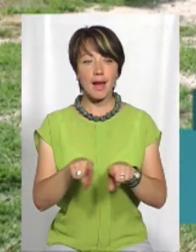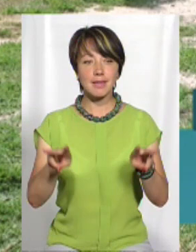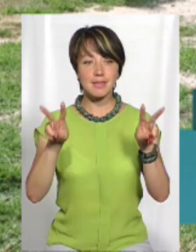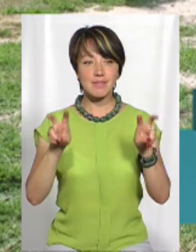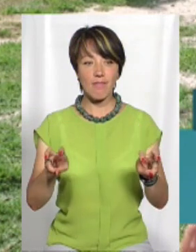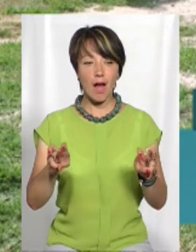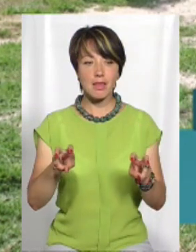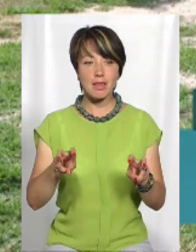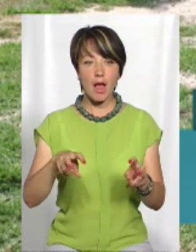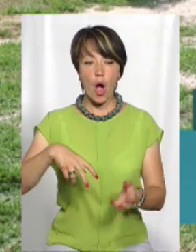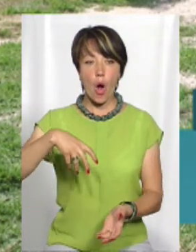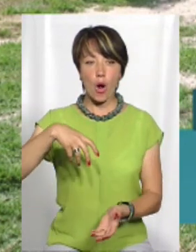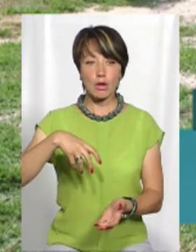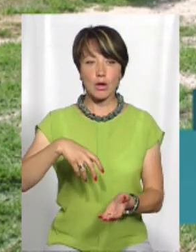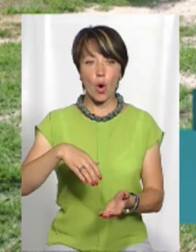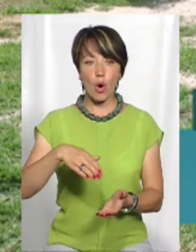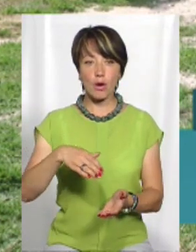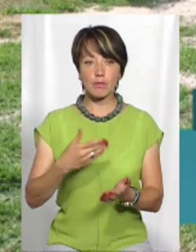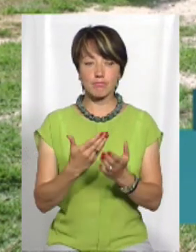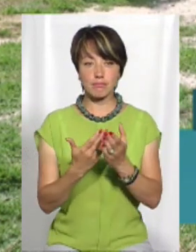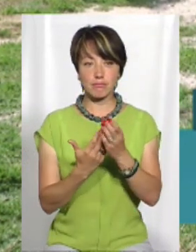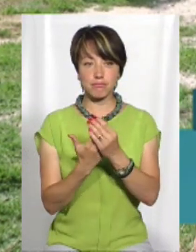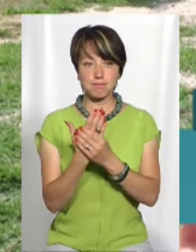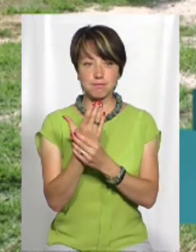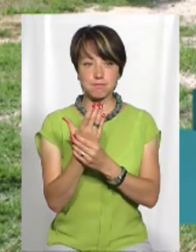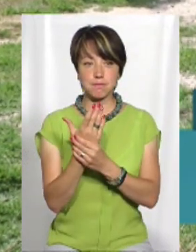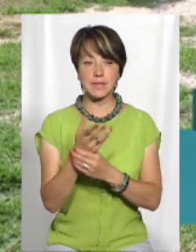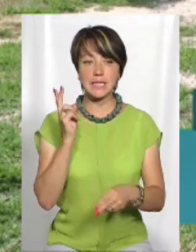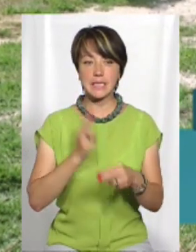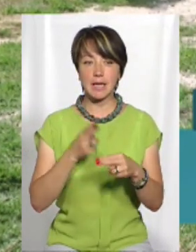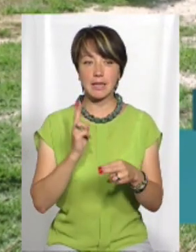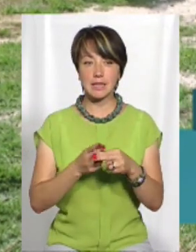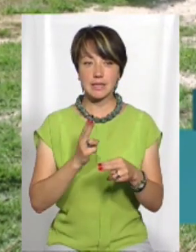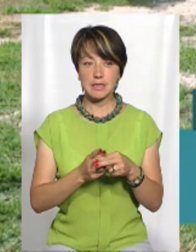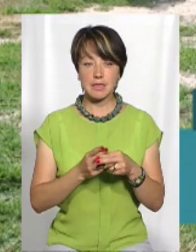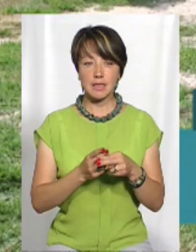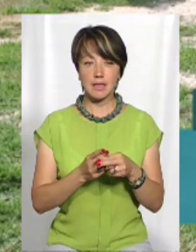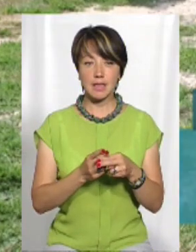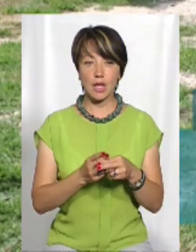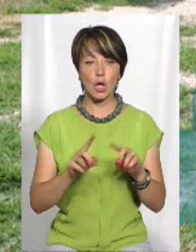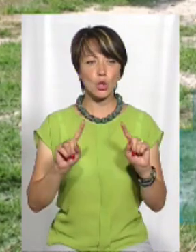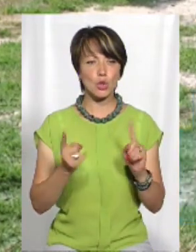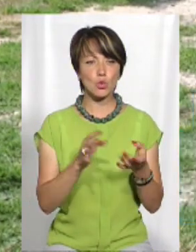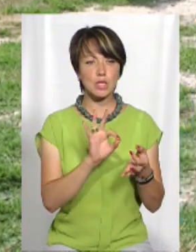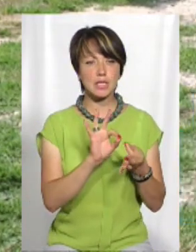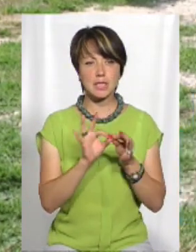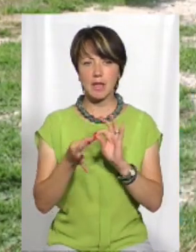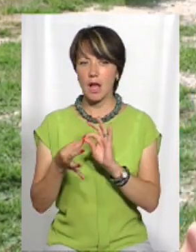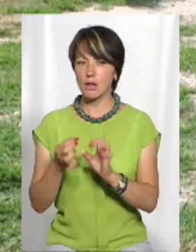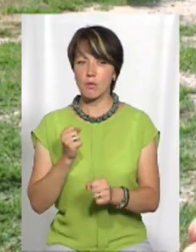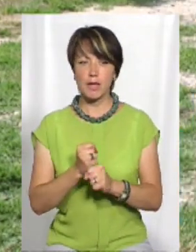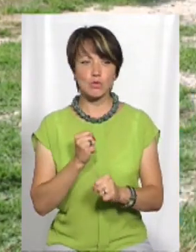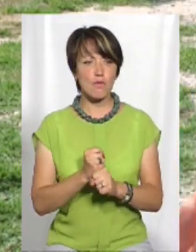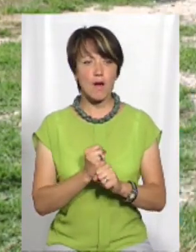це та залізна перчатка, так, так звана, яка вдягається на руку. Дуже складно нею працювати, тому